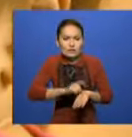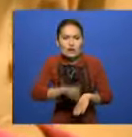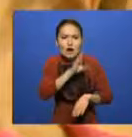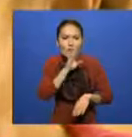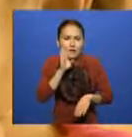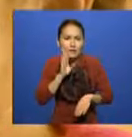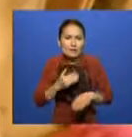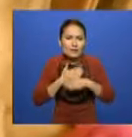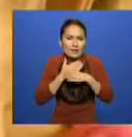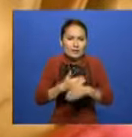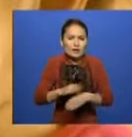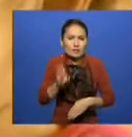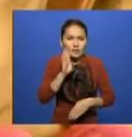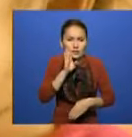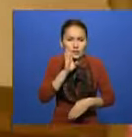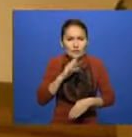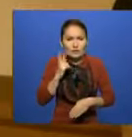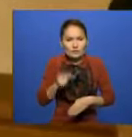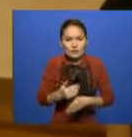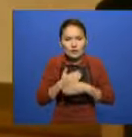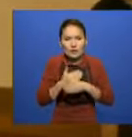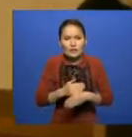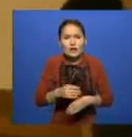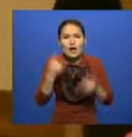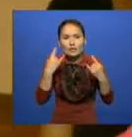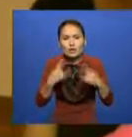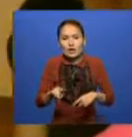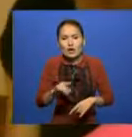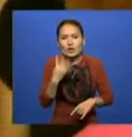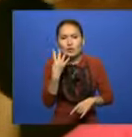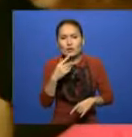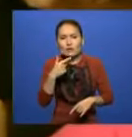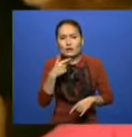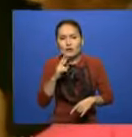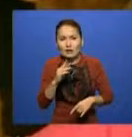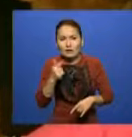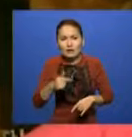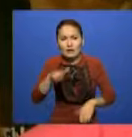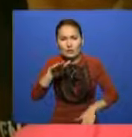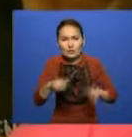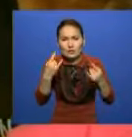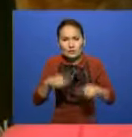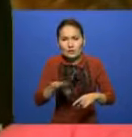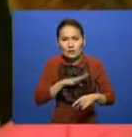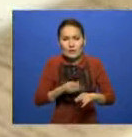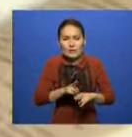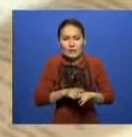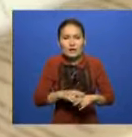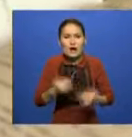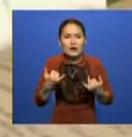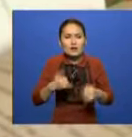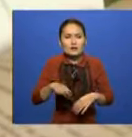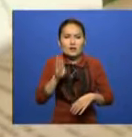2 айлығына дейін бәрі жақсы болғанын айтады. Нәресте 4 келден астам салмақпен туылған. Қиындық кейін басталады. Невропатолог гипоксияны